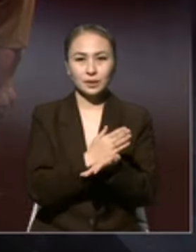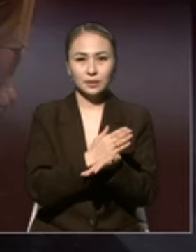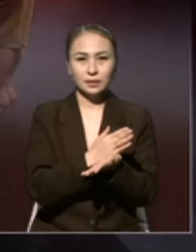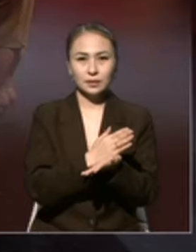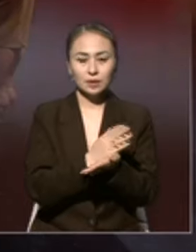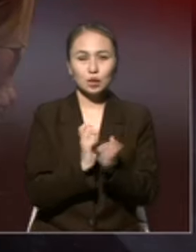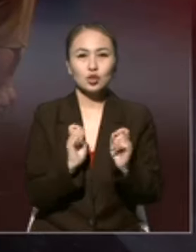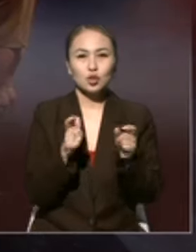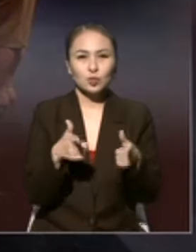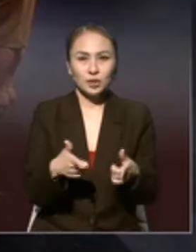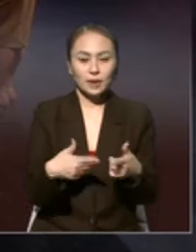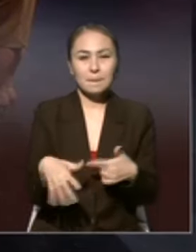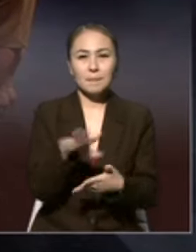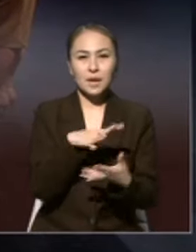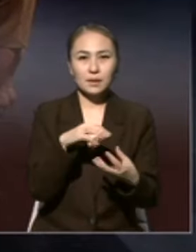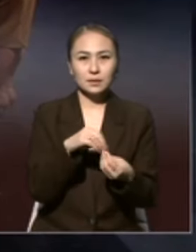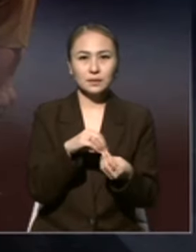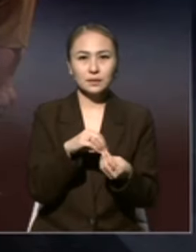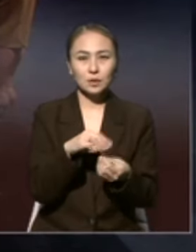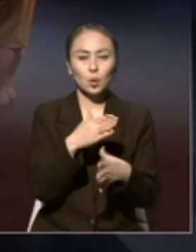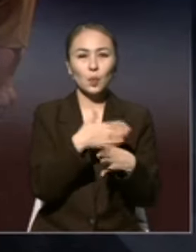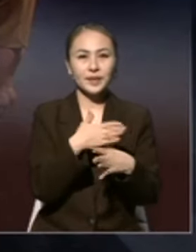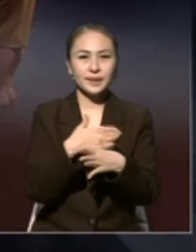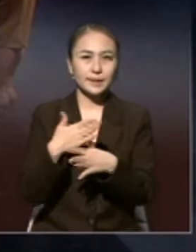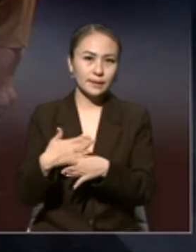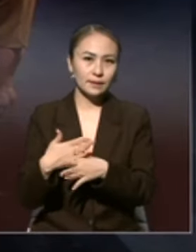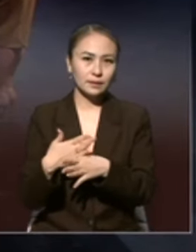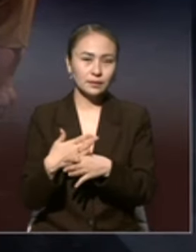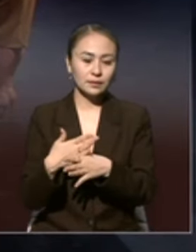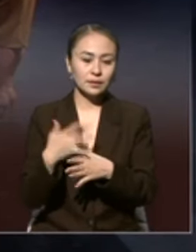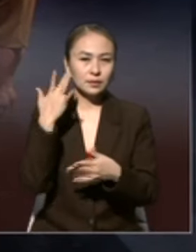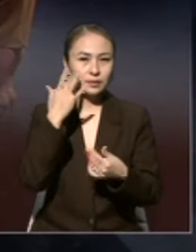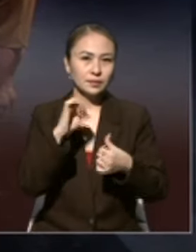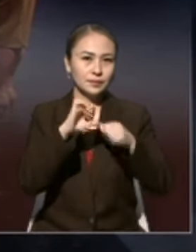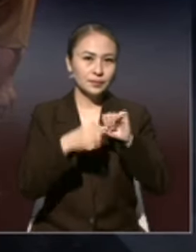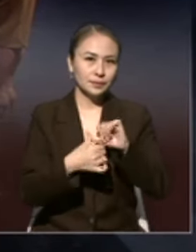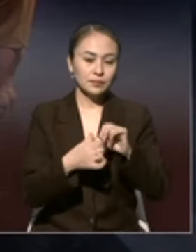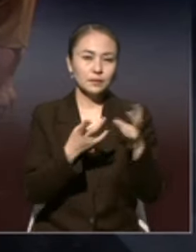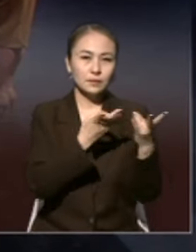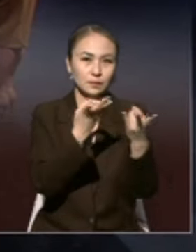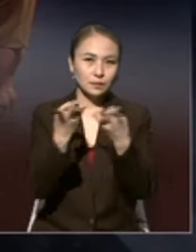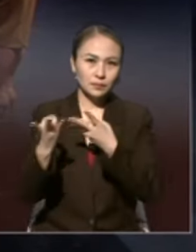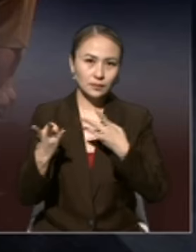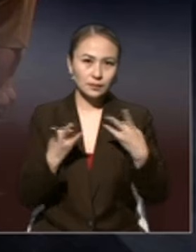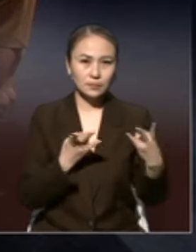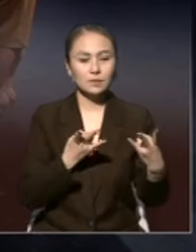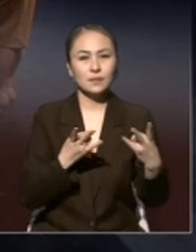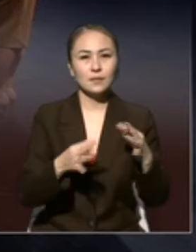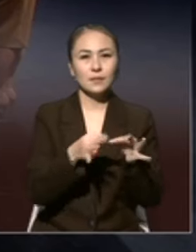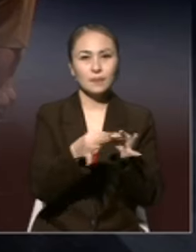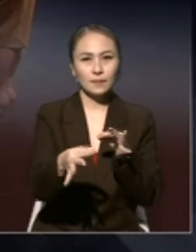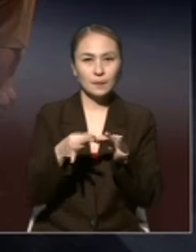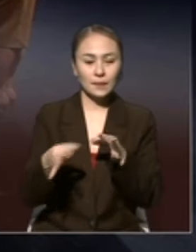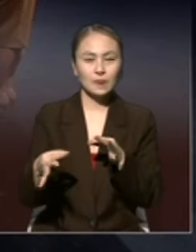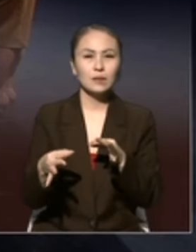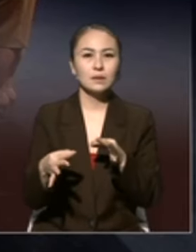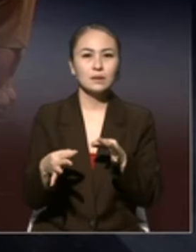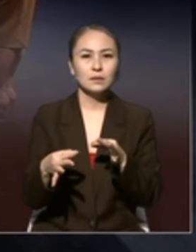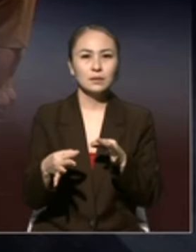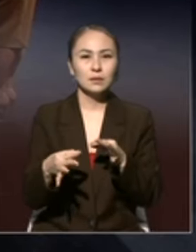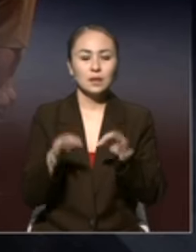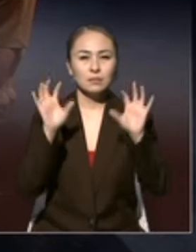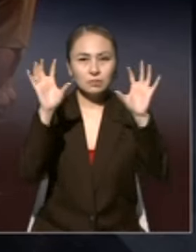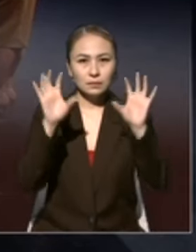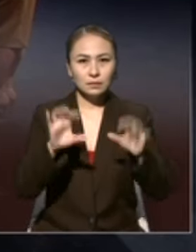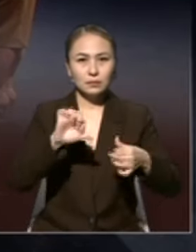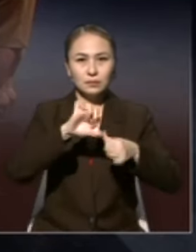түсіп жатқан барлық сол көмектер олар үнемі бақылауда, және де керекті аймақтарға тиісті